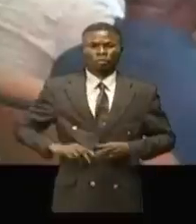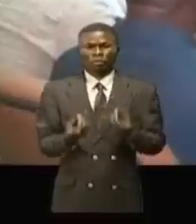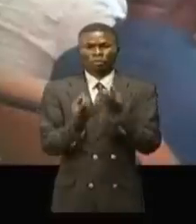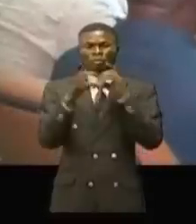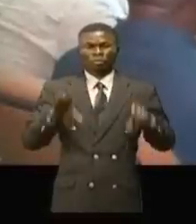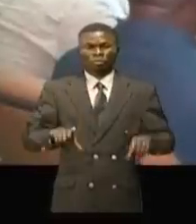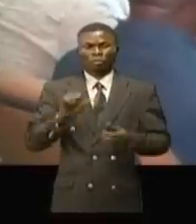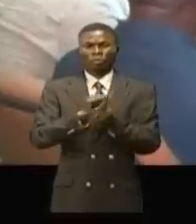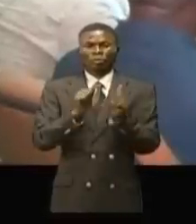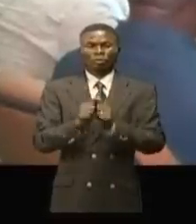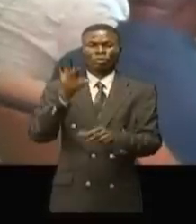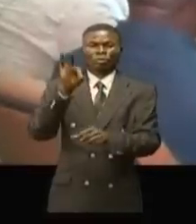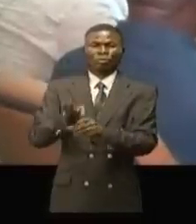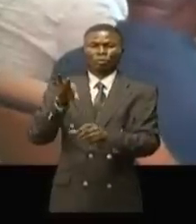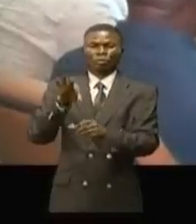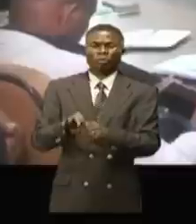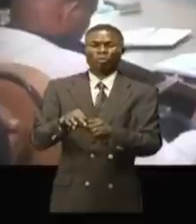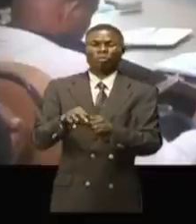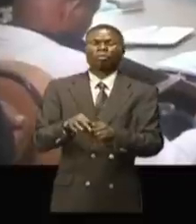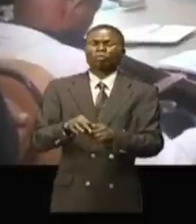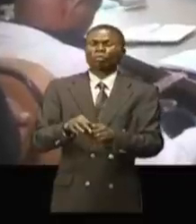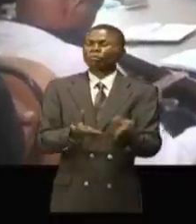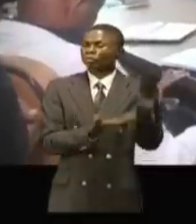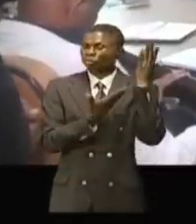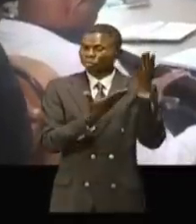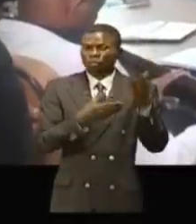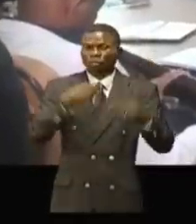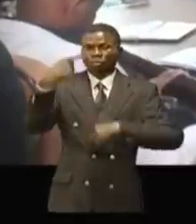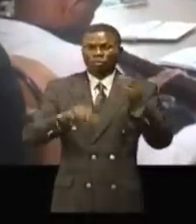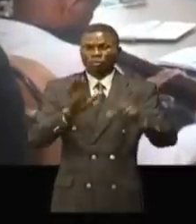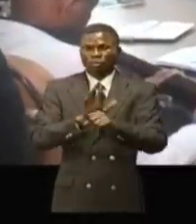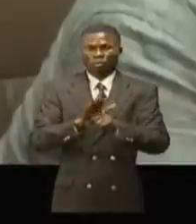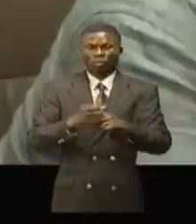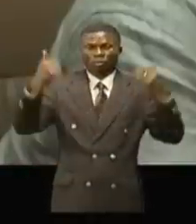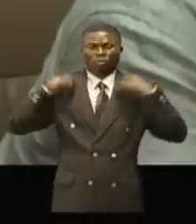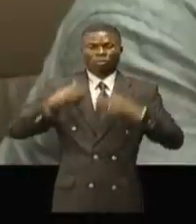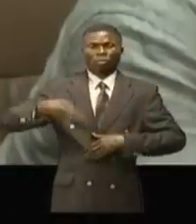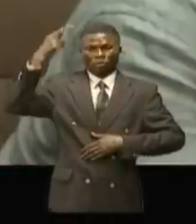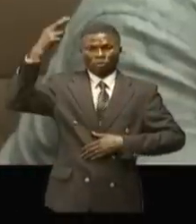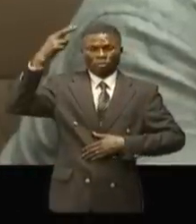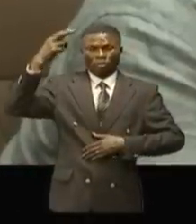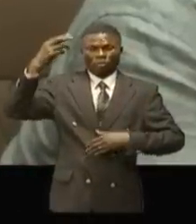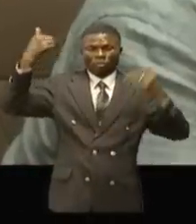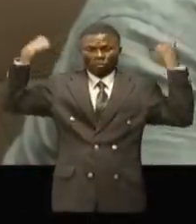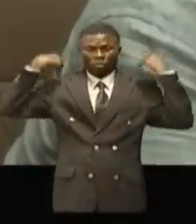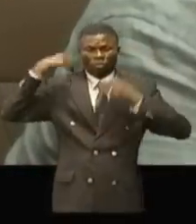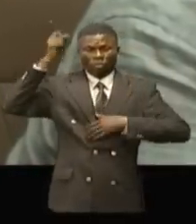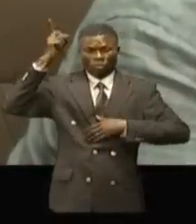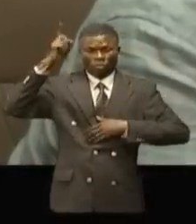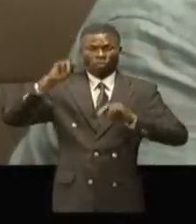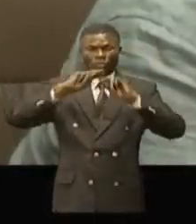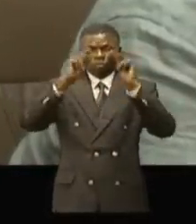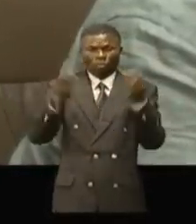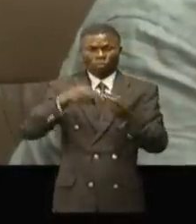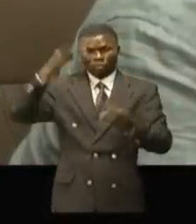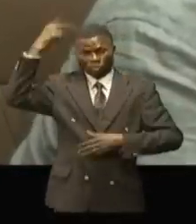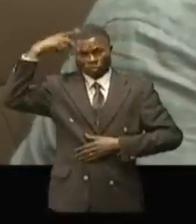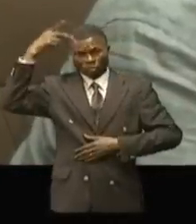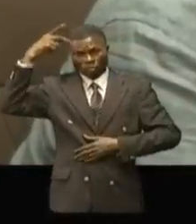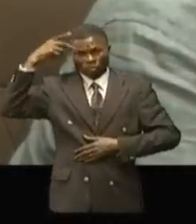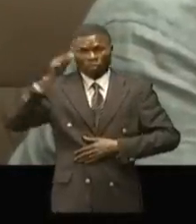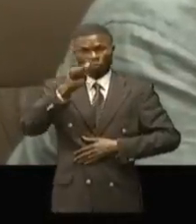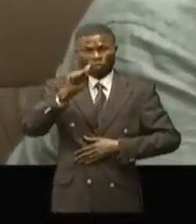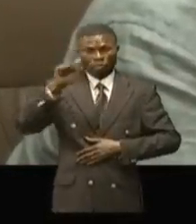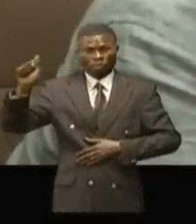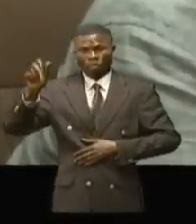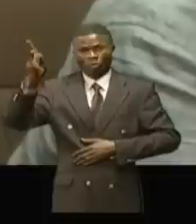la question électorale demeure au cœur des discussions. Les hauts représentants de l'autorité morale de la plateforme politique